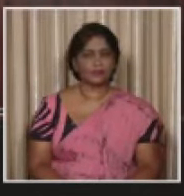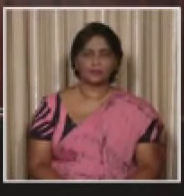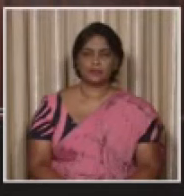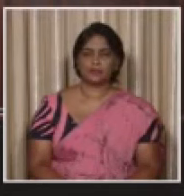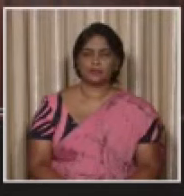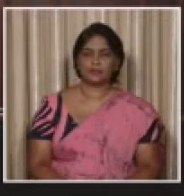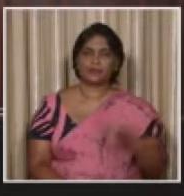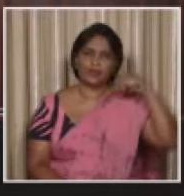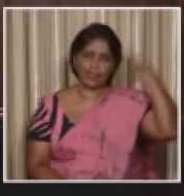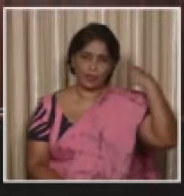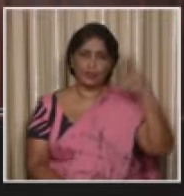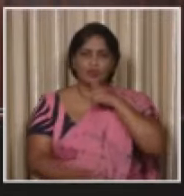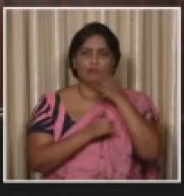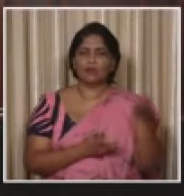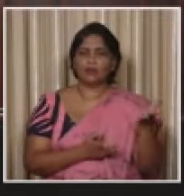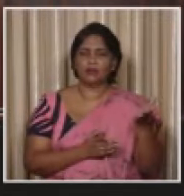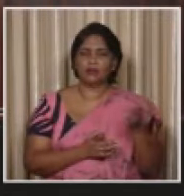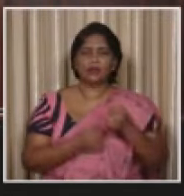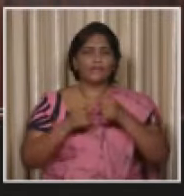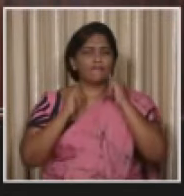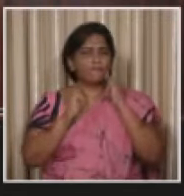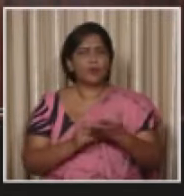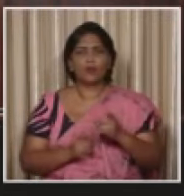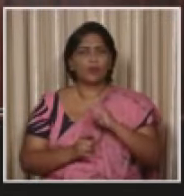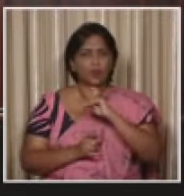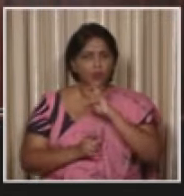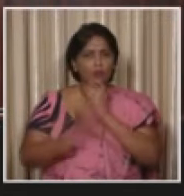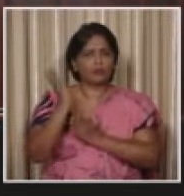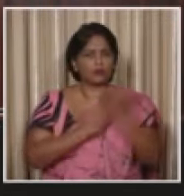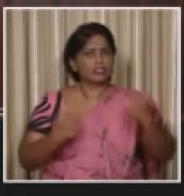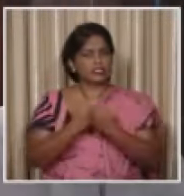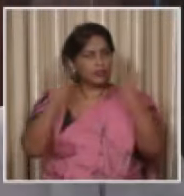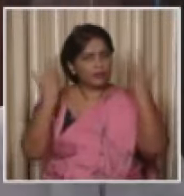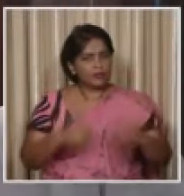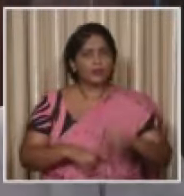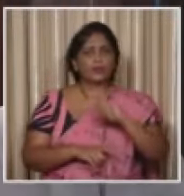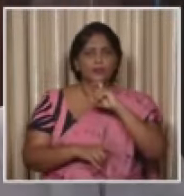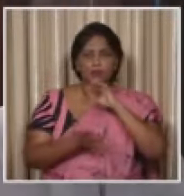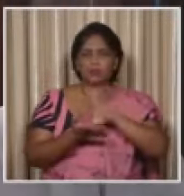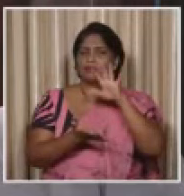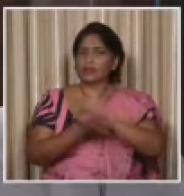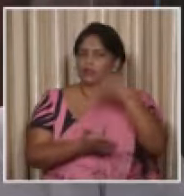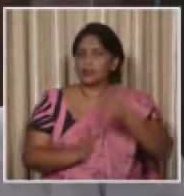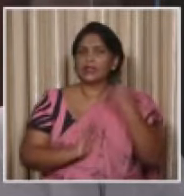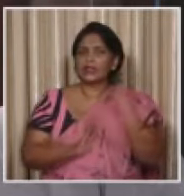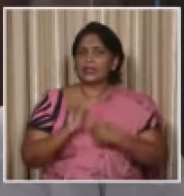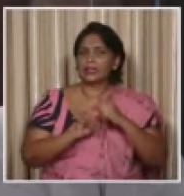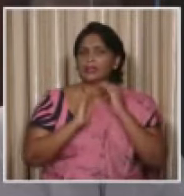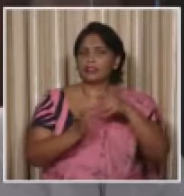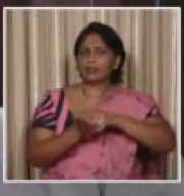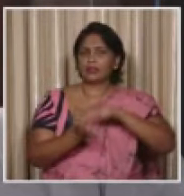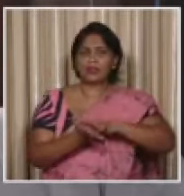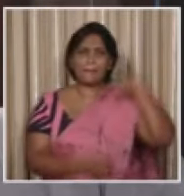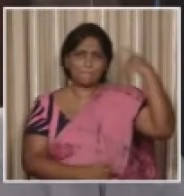ලාන්සමෙන්තුම මේ පිස්සුනේ කියවන්නේ පාර්ලිමේන්තුවේ මේක නීති විරෝධී කියන්නේ කොහෙද ශ්‍රේෂ්ඨාධිකරණයට ගිහිලා චැලෙන්ජ් වෙලා ඇවිල්ලා ශ්‍රේෂ්ඨාධිකරණයෙන් අනුමත වෙලා නීතිපති දෙපාර්තමේන්තුවට අනුමත මේ